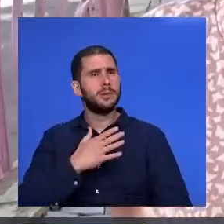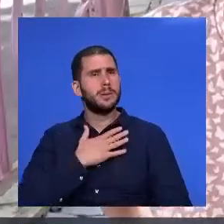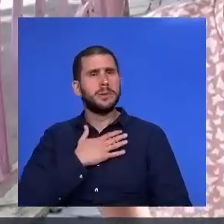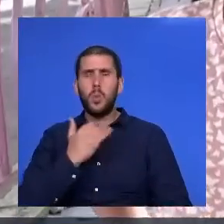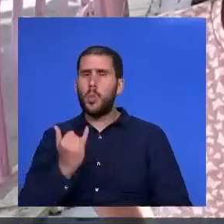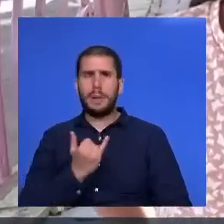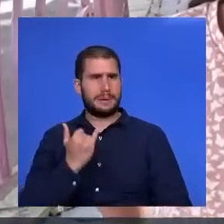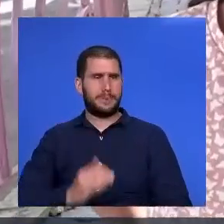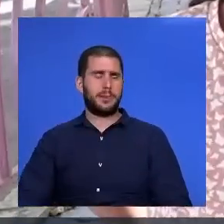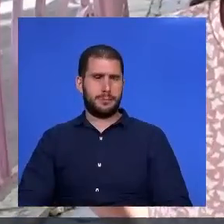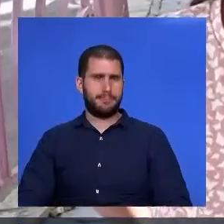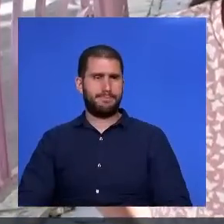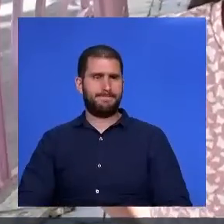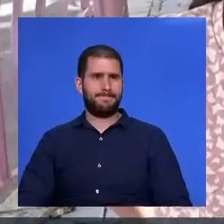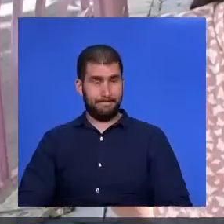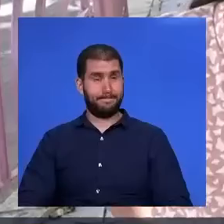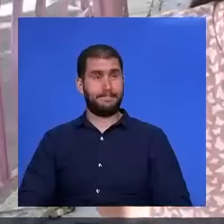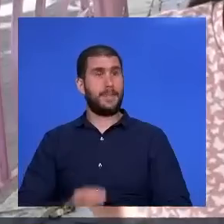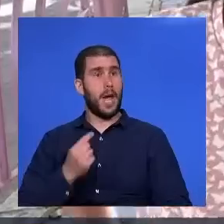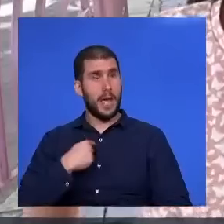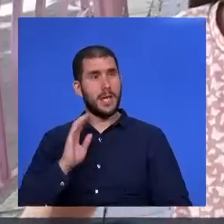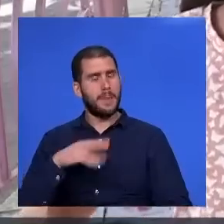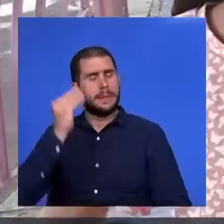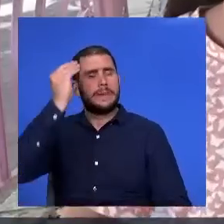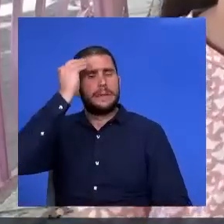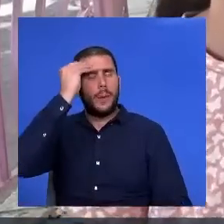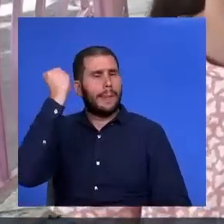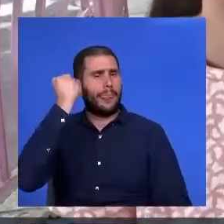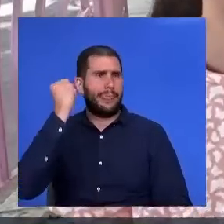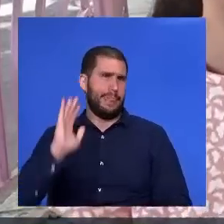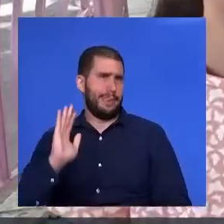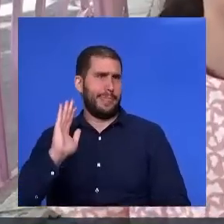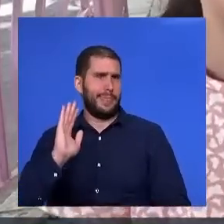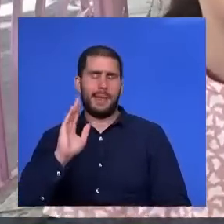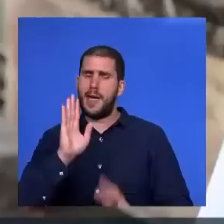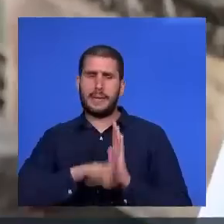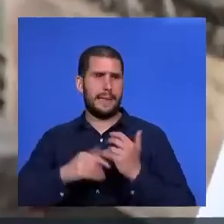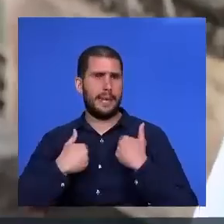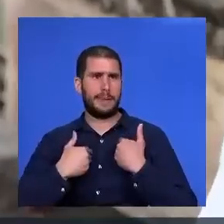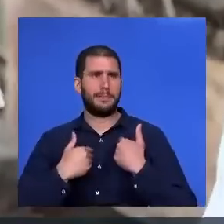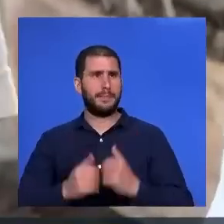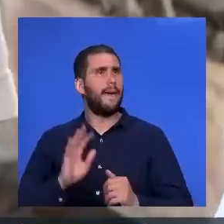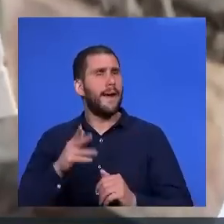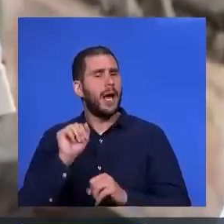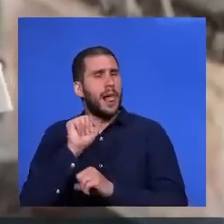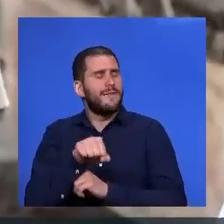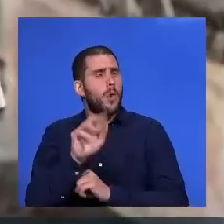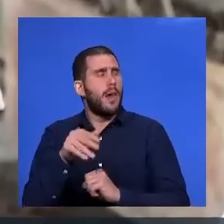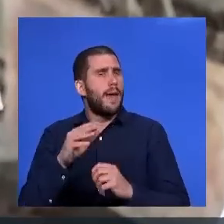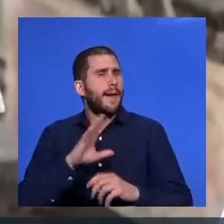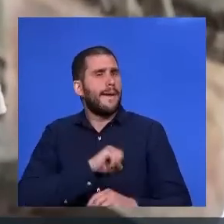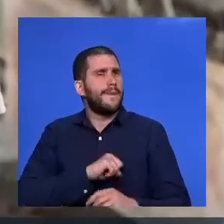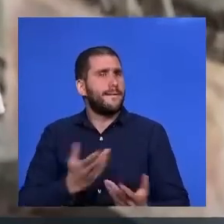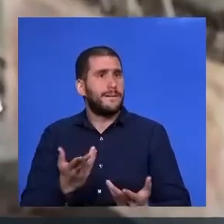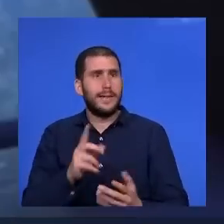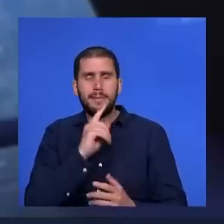הזמן. הקטע הוא שאני גם ממש זוכרת אותו, אז זה ממש חסר לי. איך מתגברים על הכאב? אמא